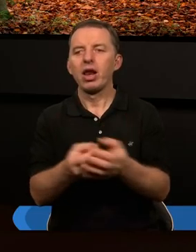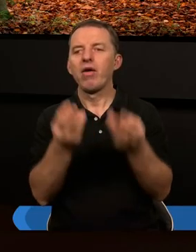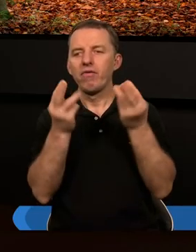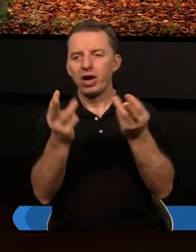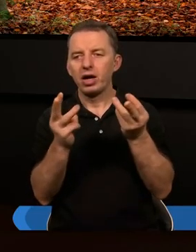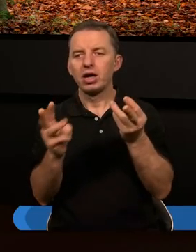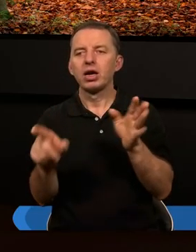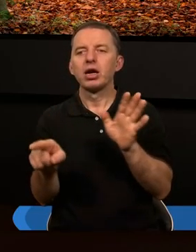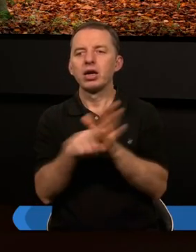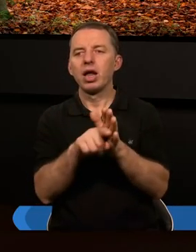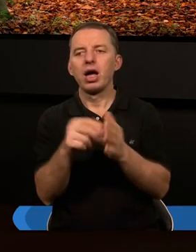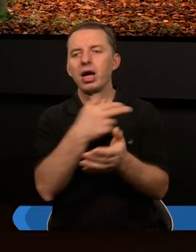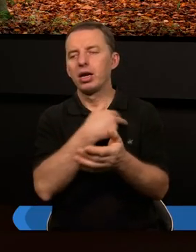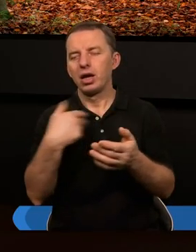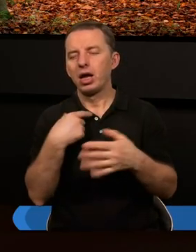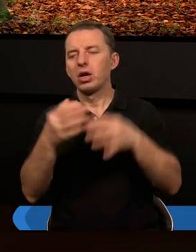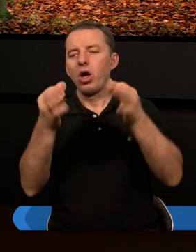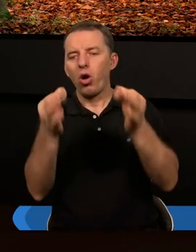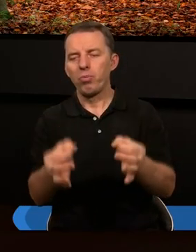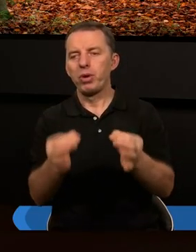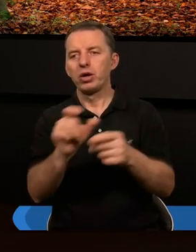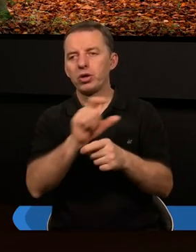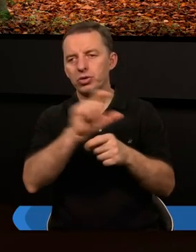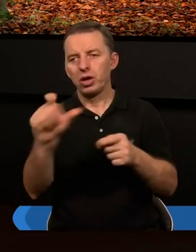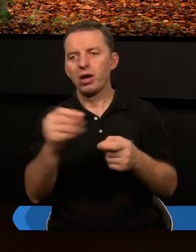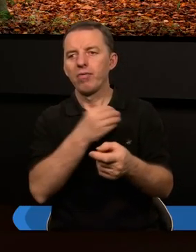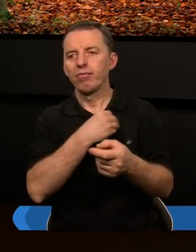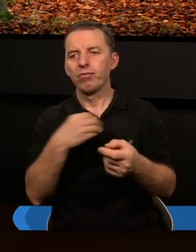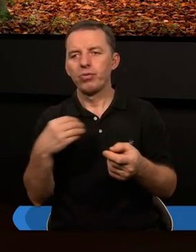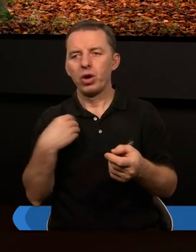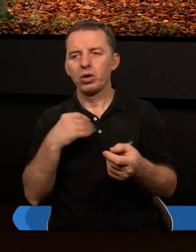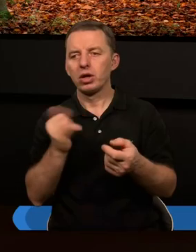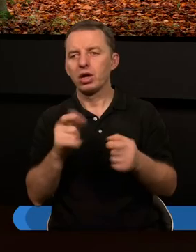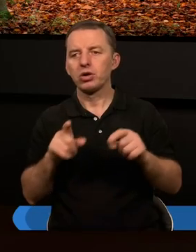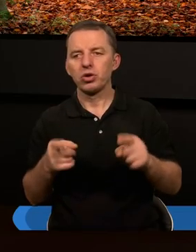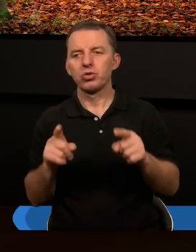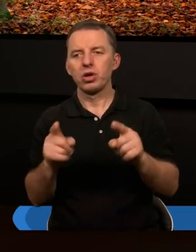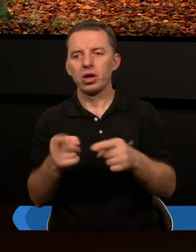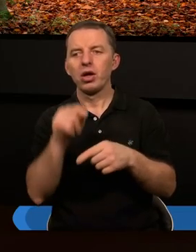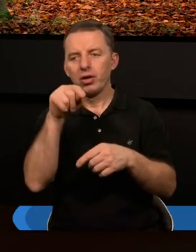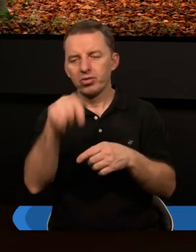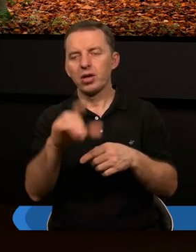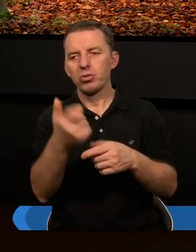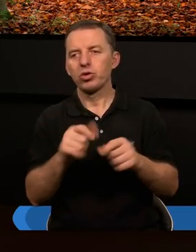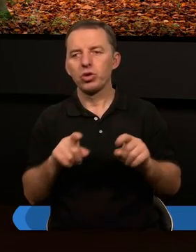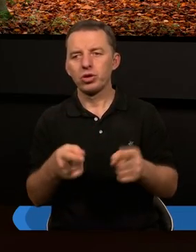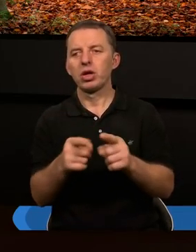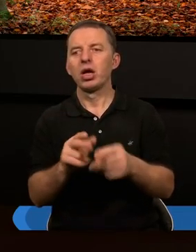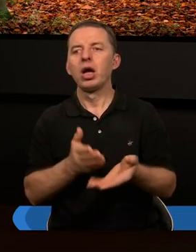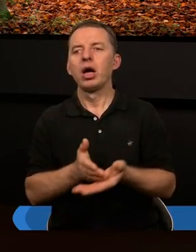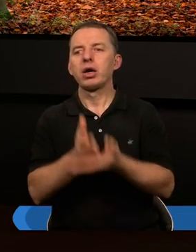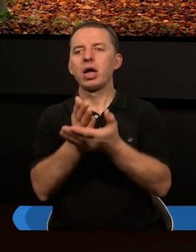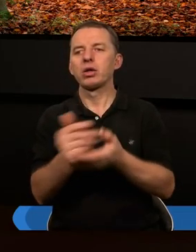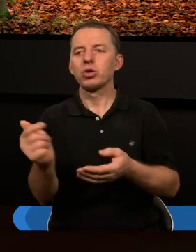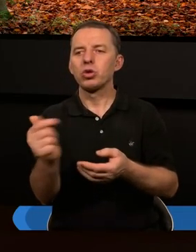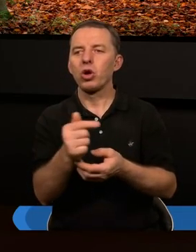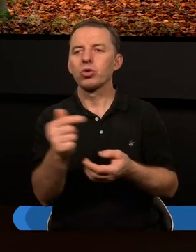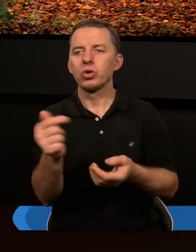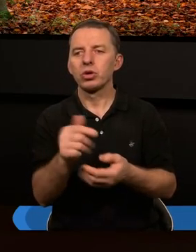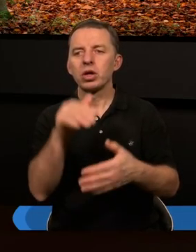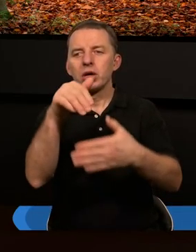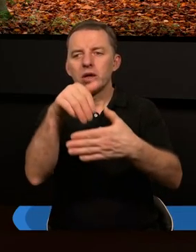ważnych na nasze obecne czasy, szczególnie w Polsce, jakie się dzieją, z tym, co się dzieje. Rady dotyczące